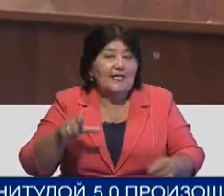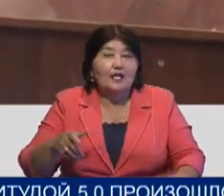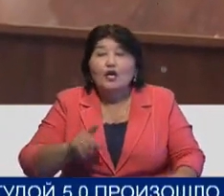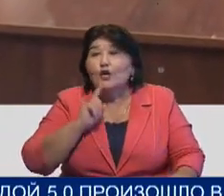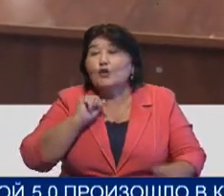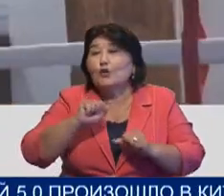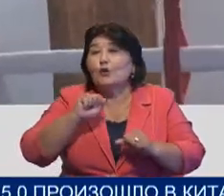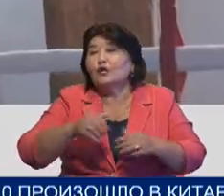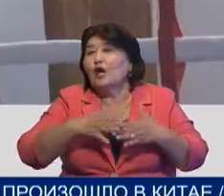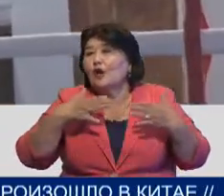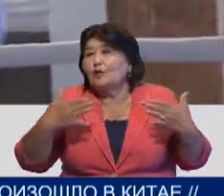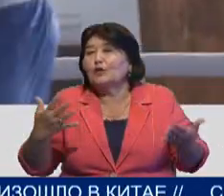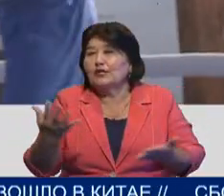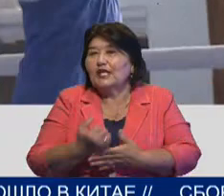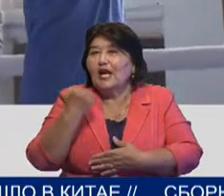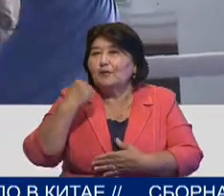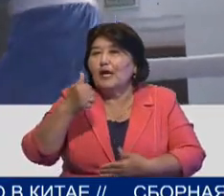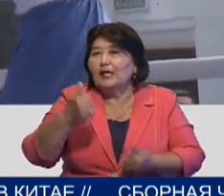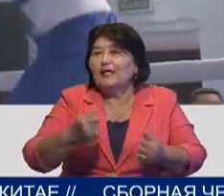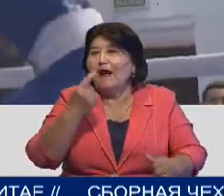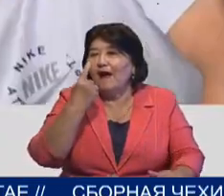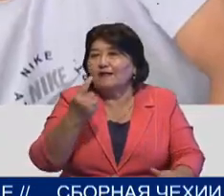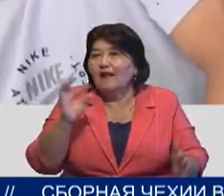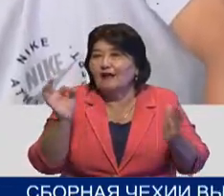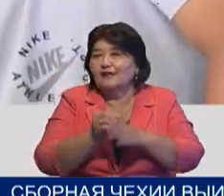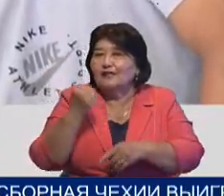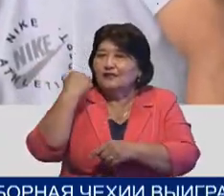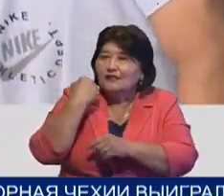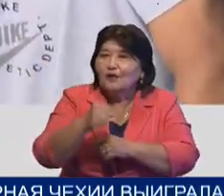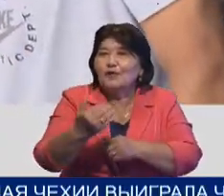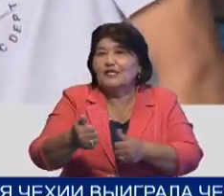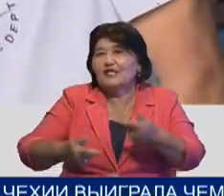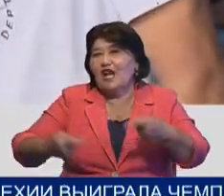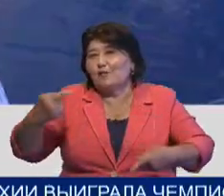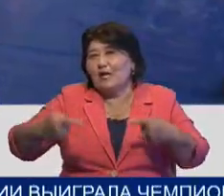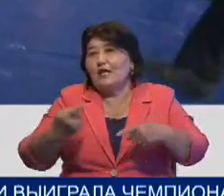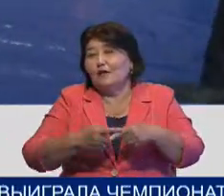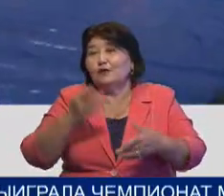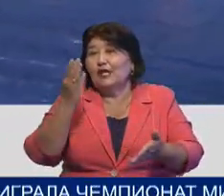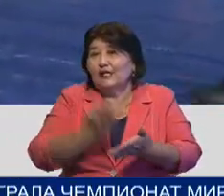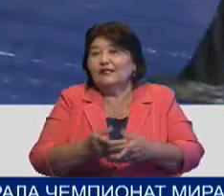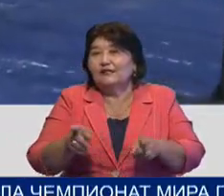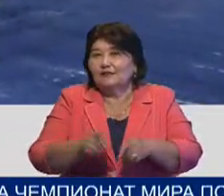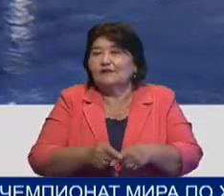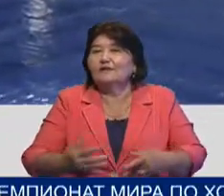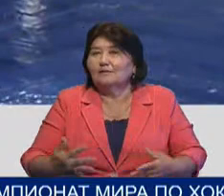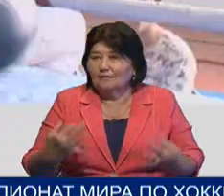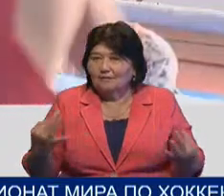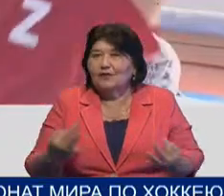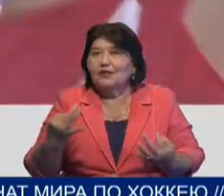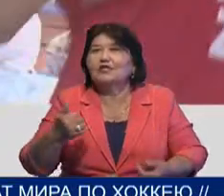боксёров большое стремление одержать победу на ринге одна цель сломить соперника Наверное поэтому состоялись захватывающий дух